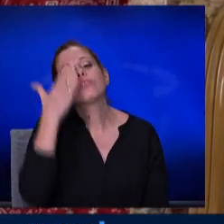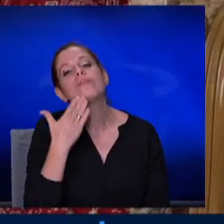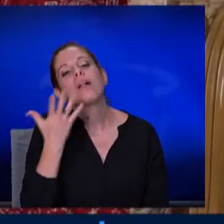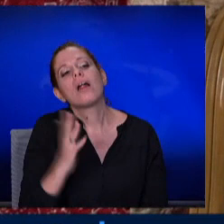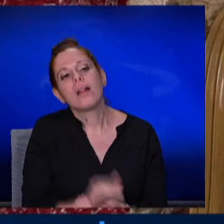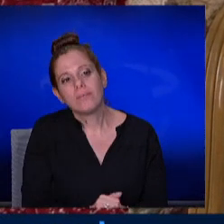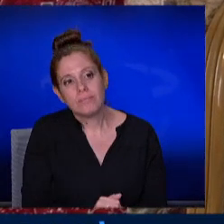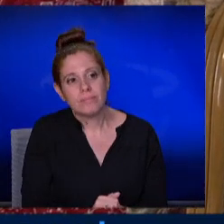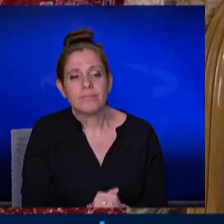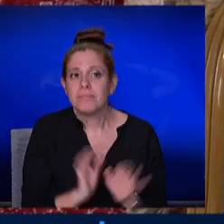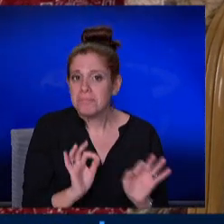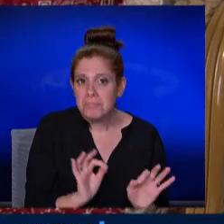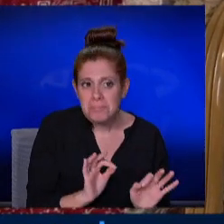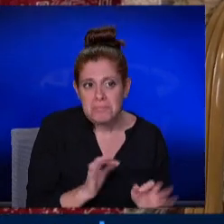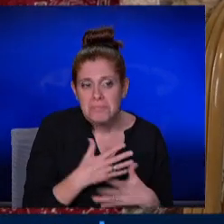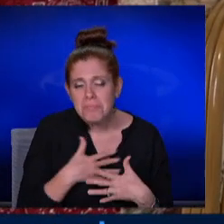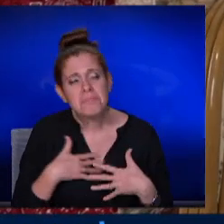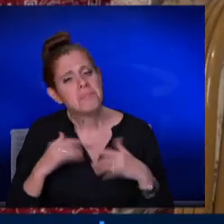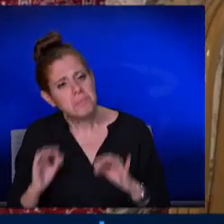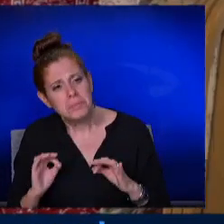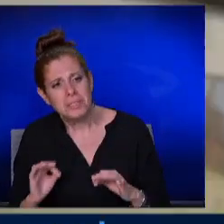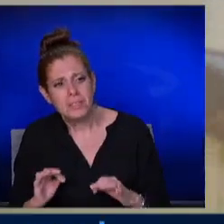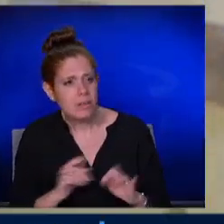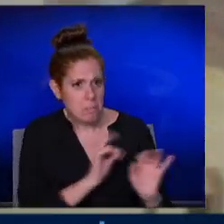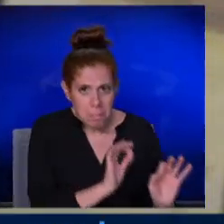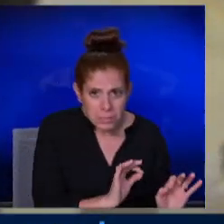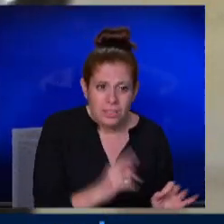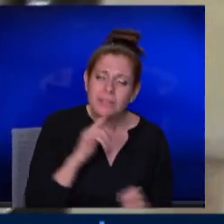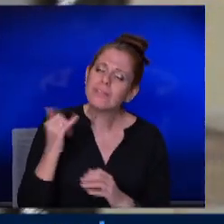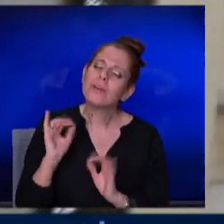انت؟ شكون انت؟ ولا كويس مزيان. انت كويس؟ اه كل شيء بخير.